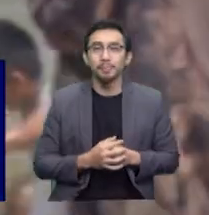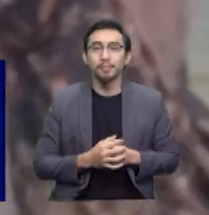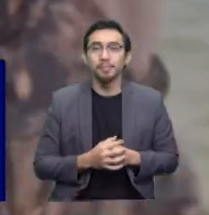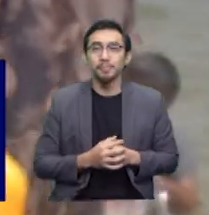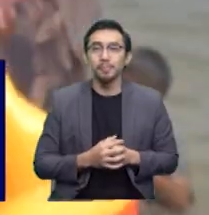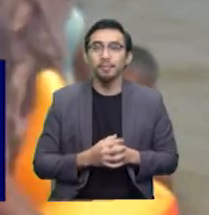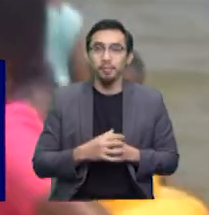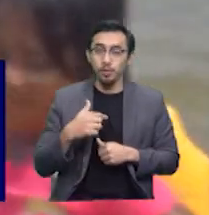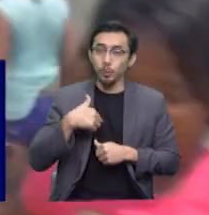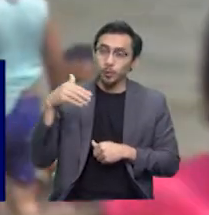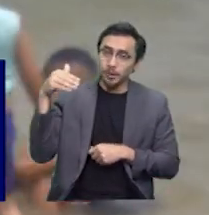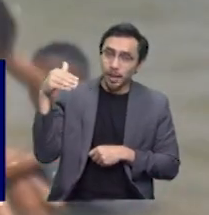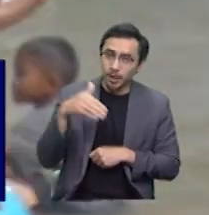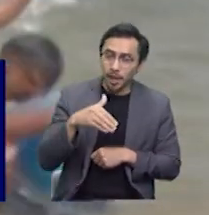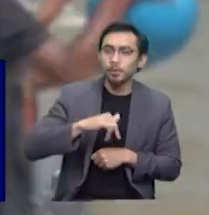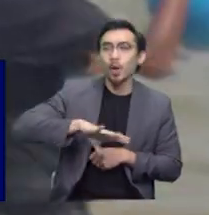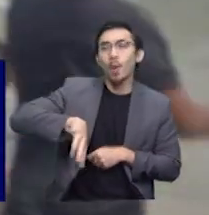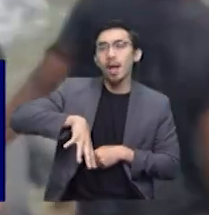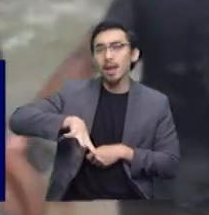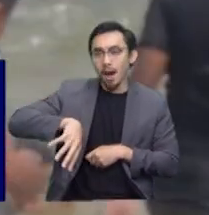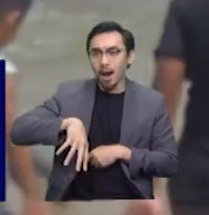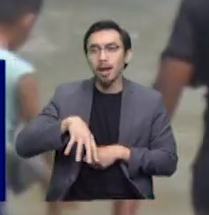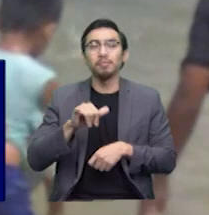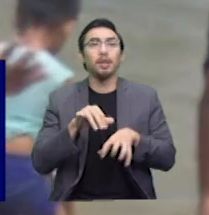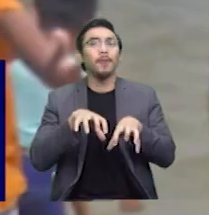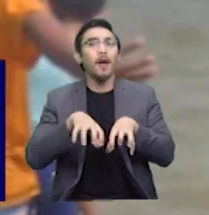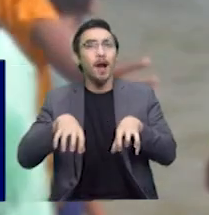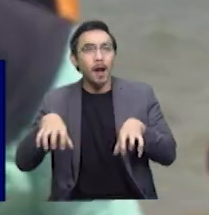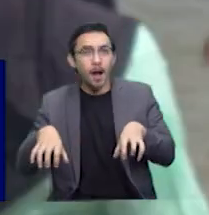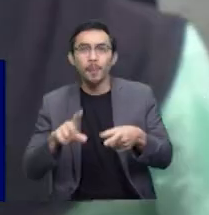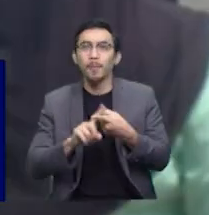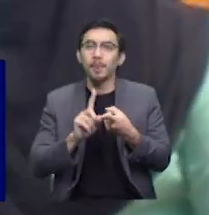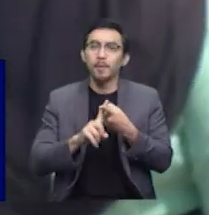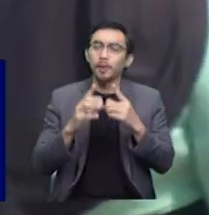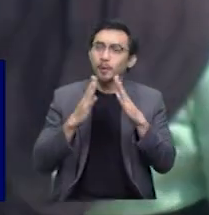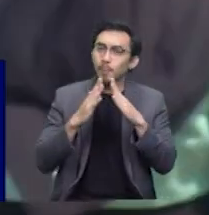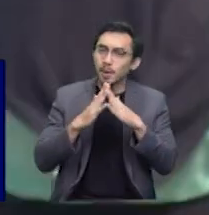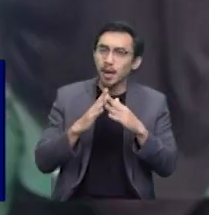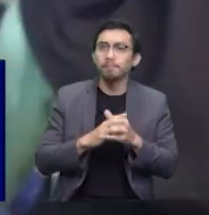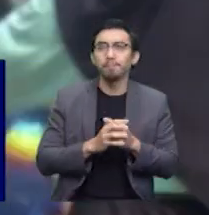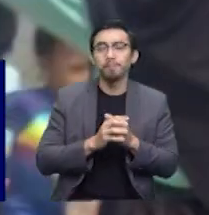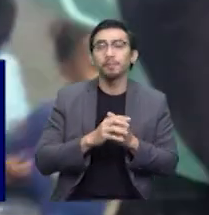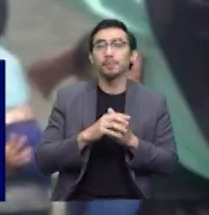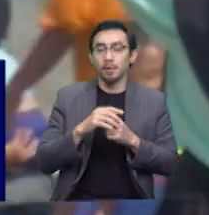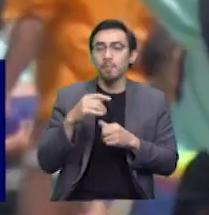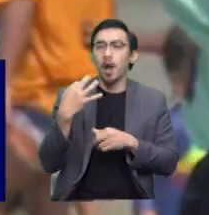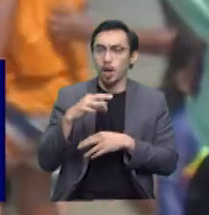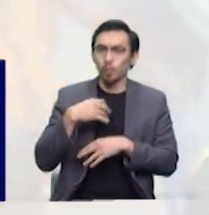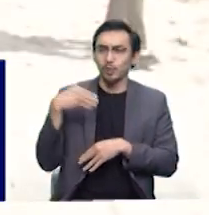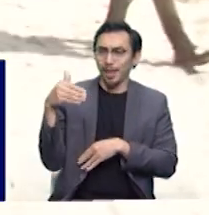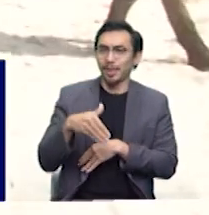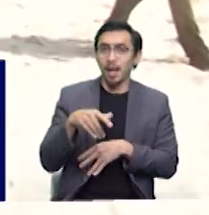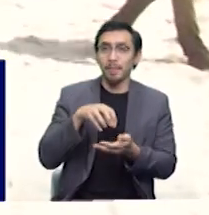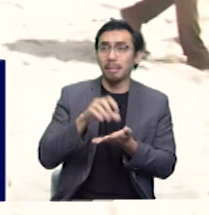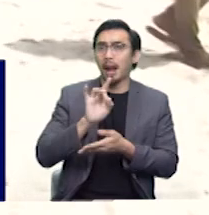keluarga, sama tetangga juga, sama ya teman-teman rumah, semua baru nyampe baru kesini aja sih, belum ke tempat yang lain-lain.